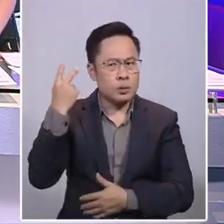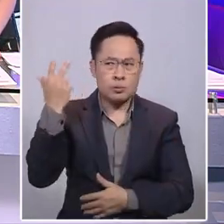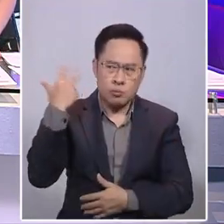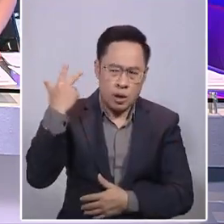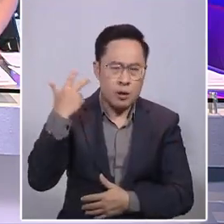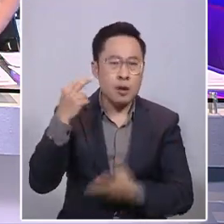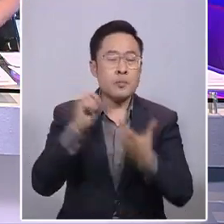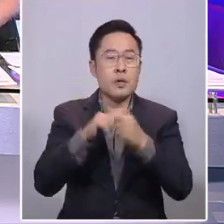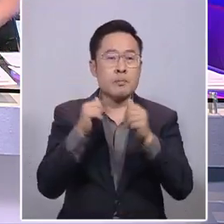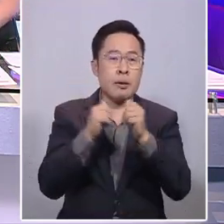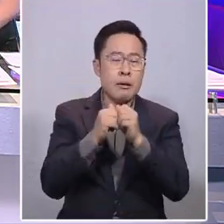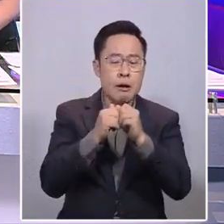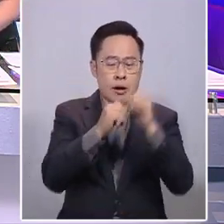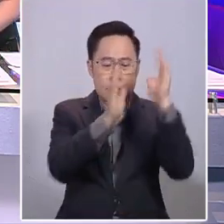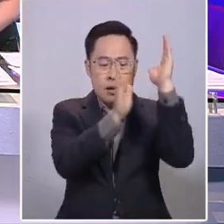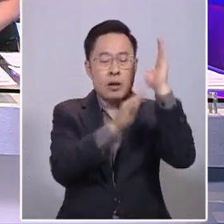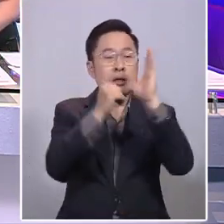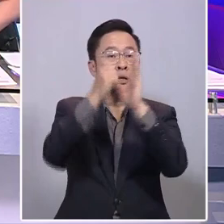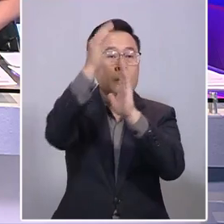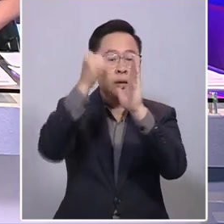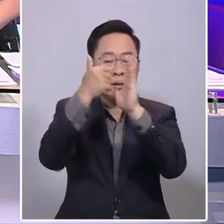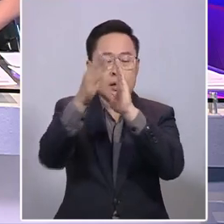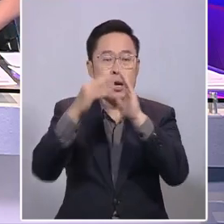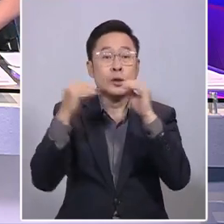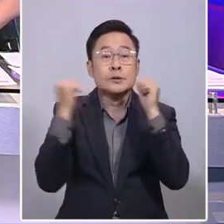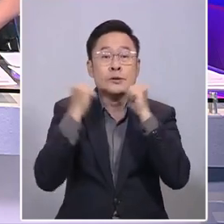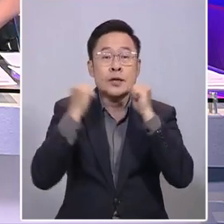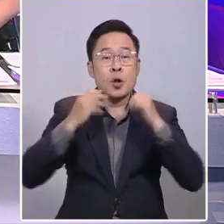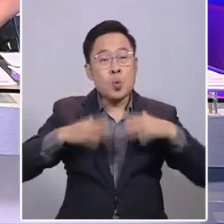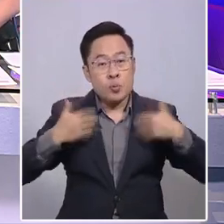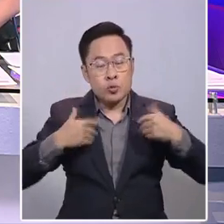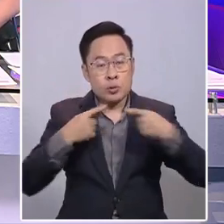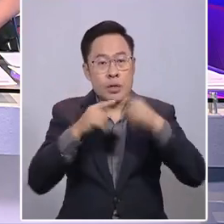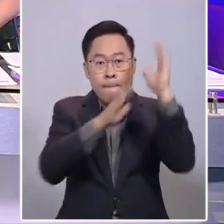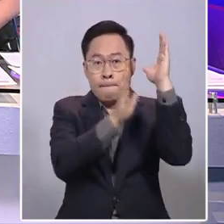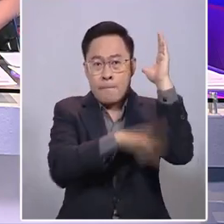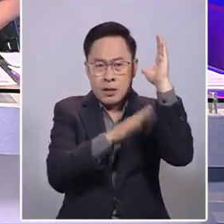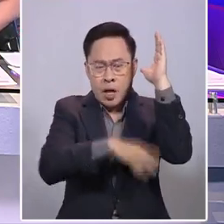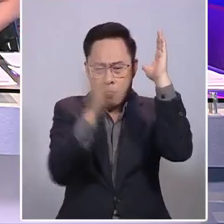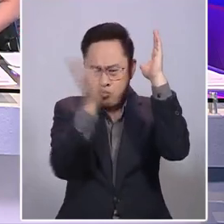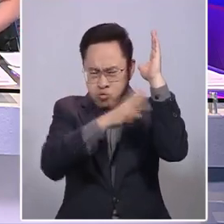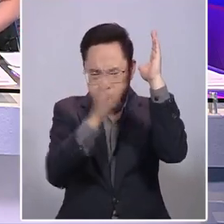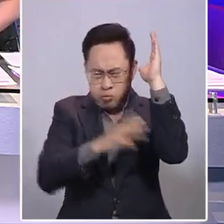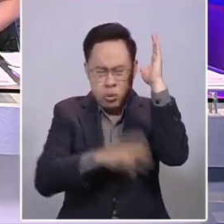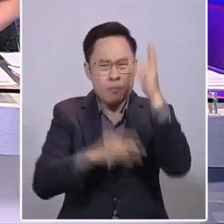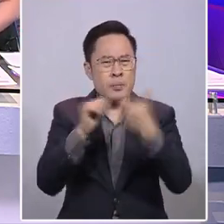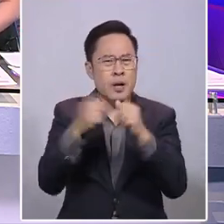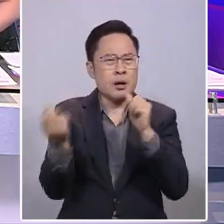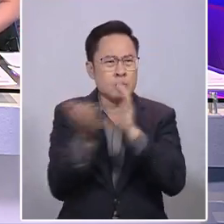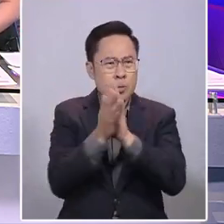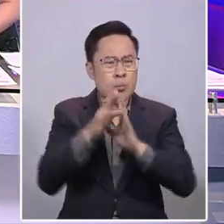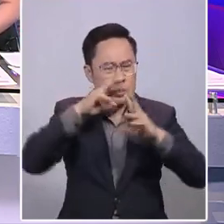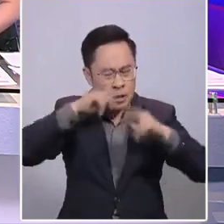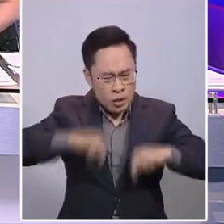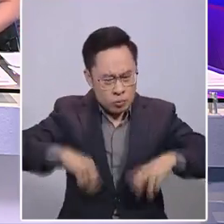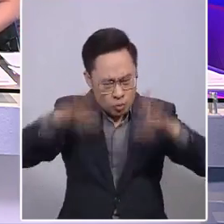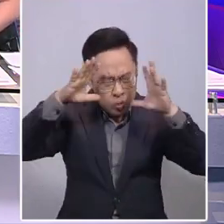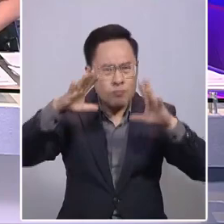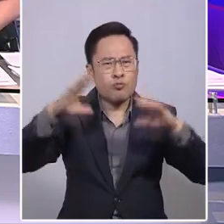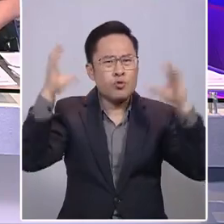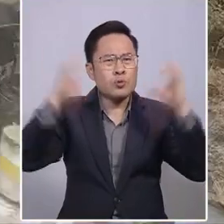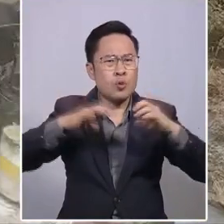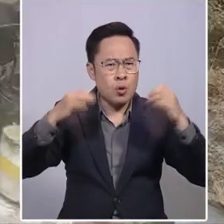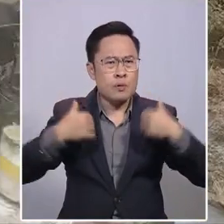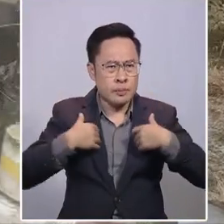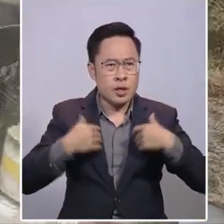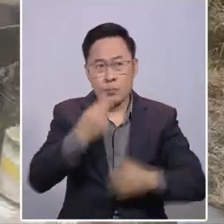ารู้สึกมีความสุขกับอากาศหนาวแต่พี่น้องทางภาคใต้ตอนนี้โอ้โหระทมทุกข์จริงๆฝนตกน้ำท่วมนะครับจะพ